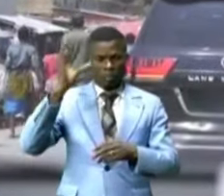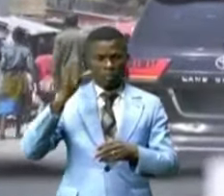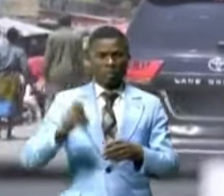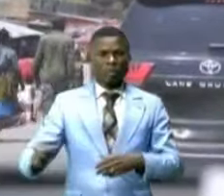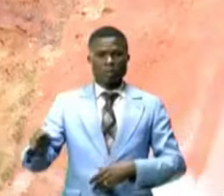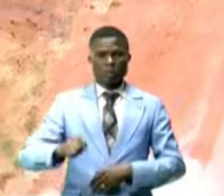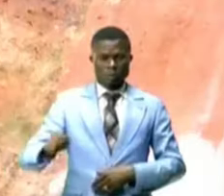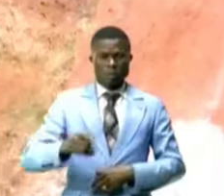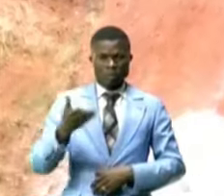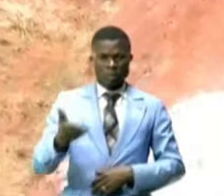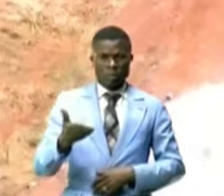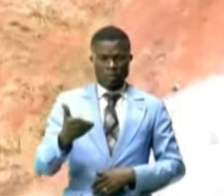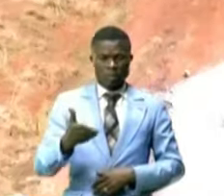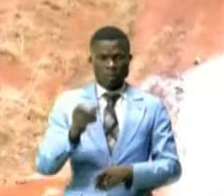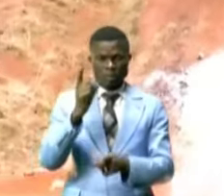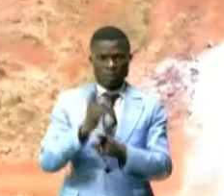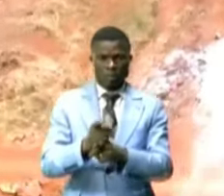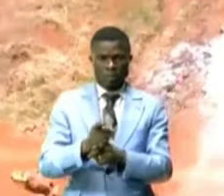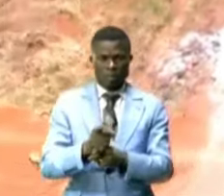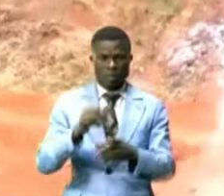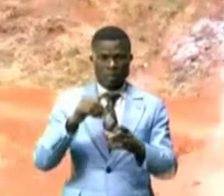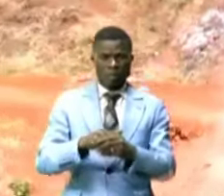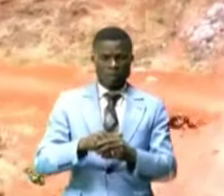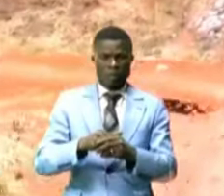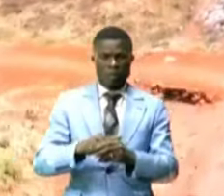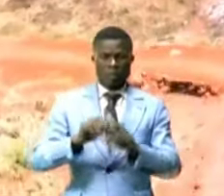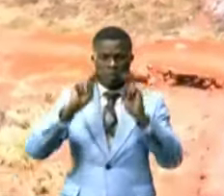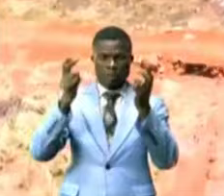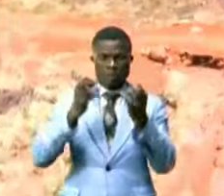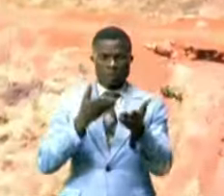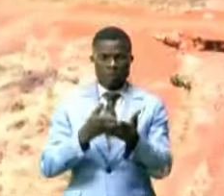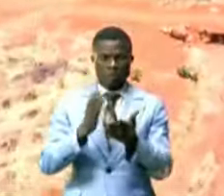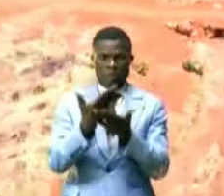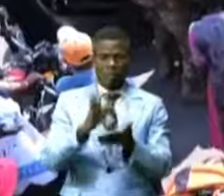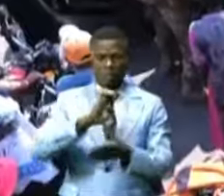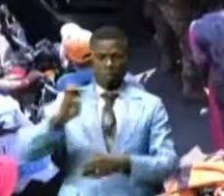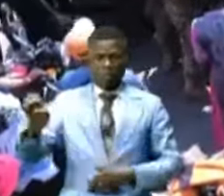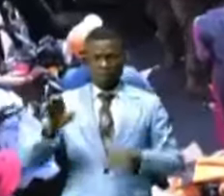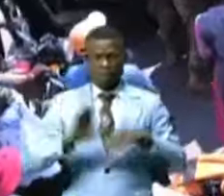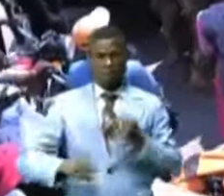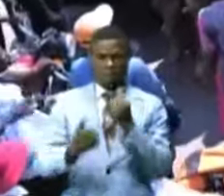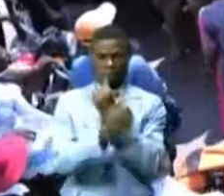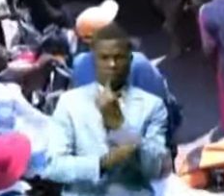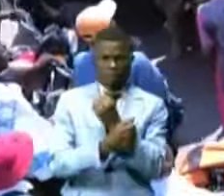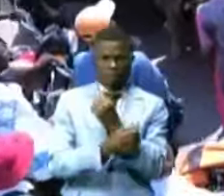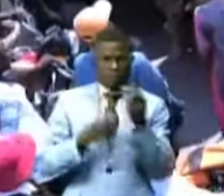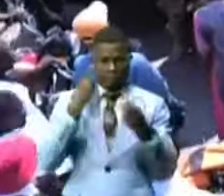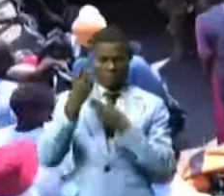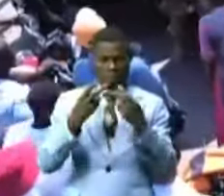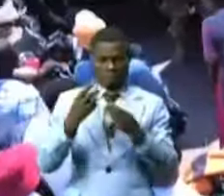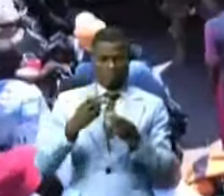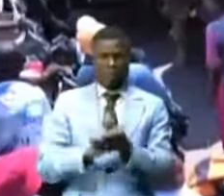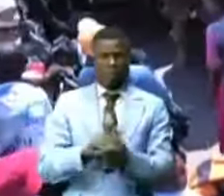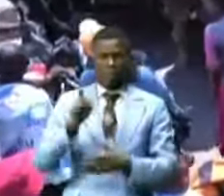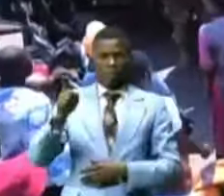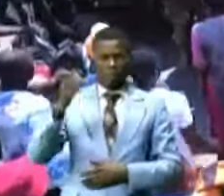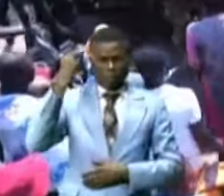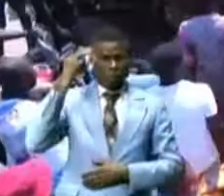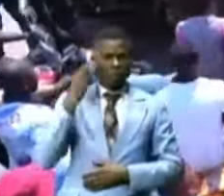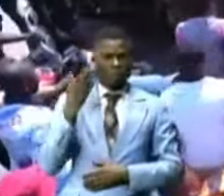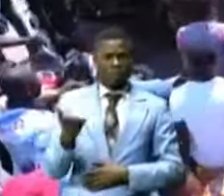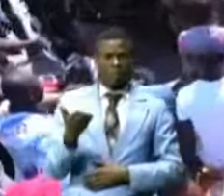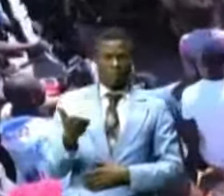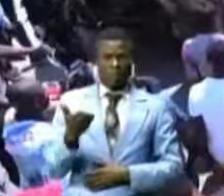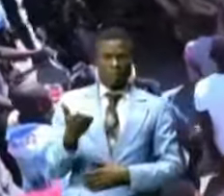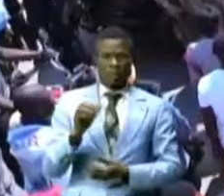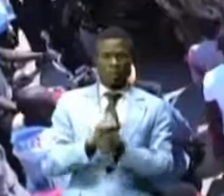de Sakania, plus précisément dans la botte au sud-est du pays. Au passage, l'honorable Cachal Miguel, fils du terroir,